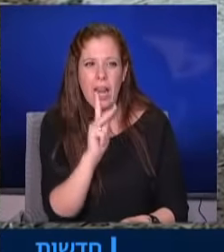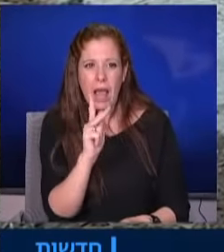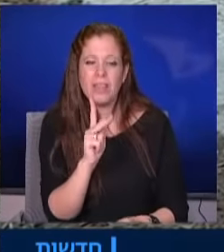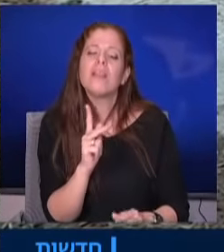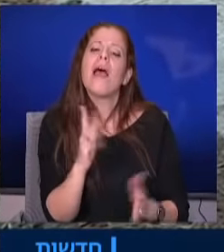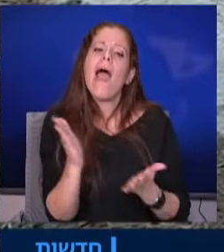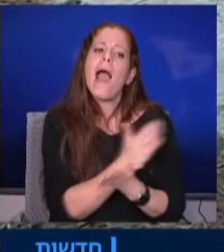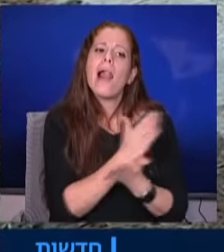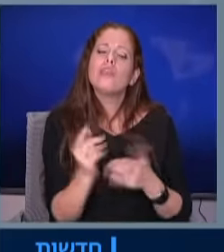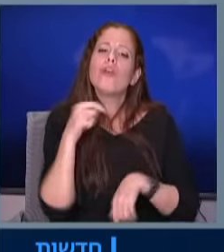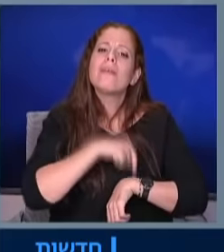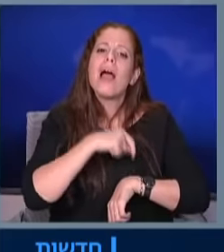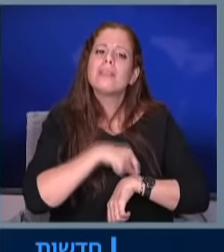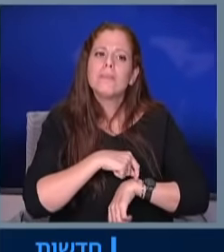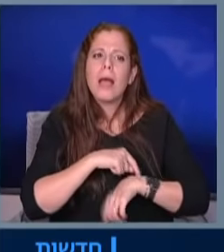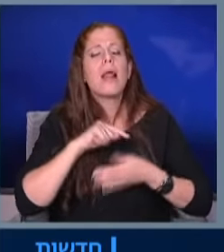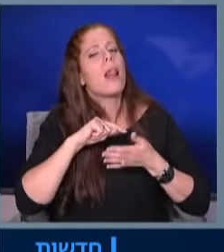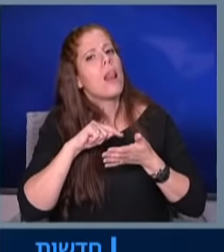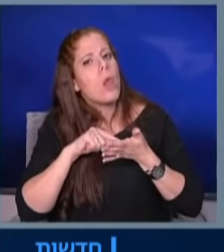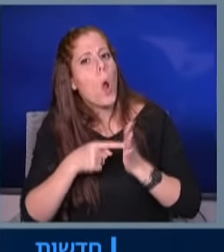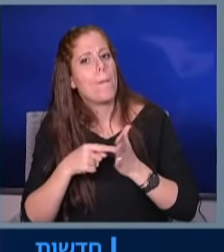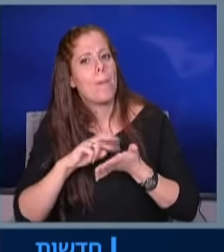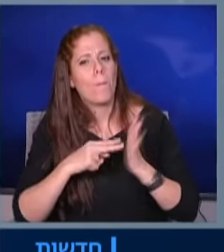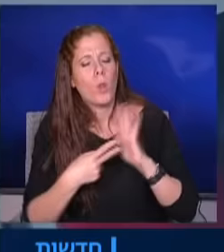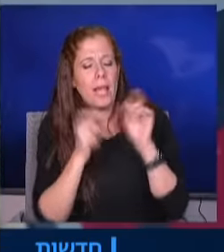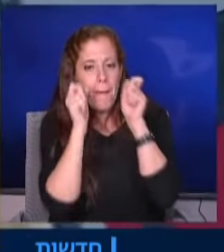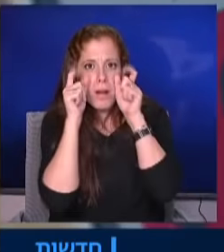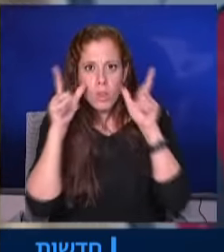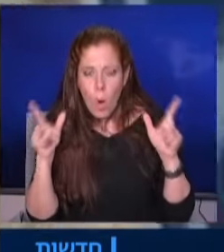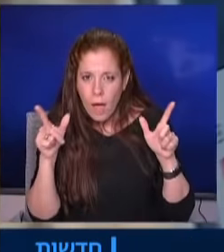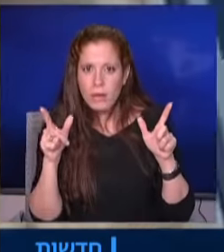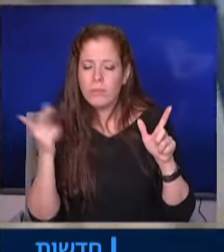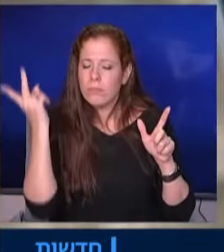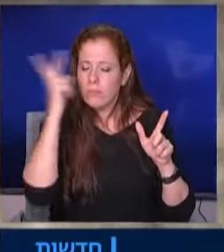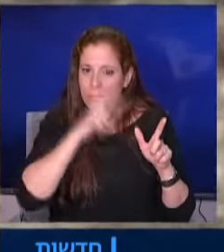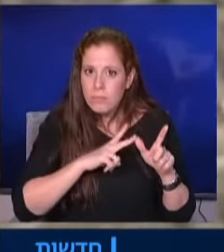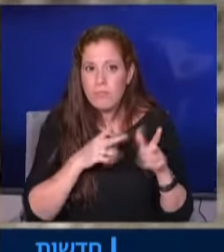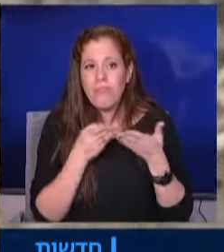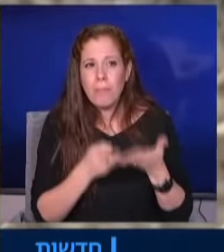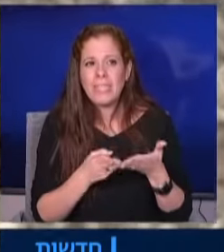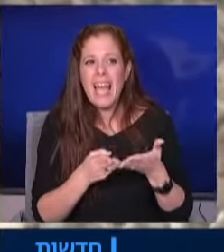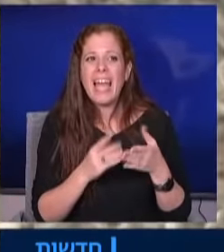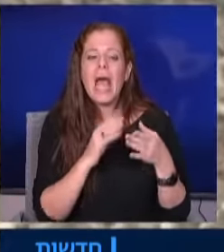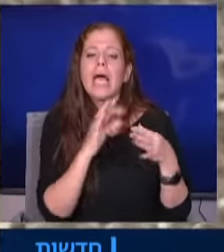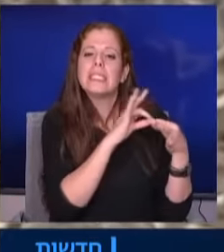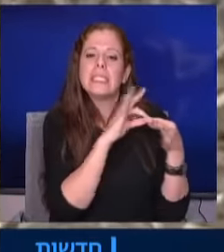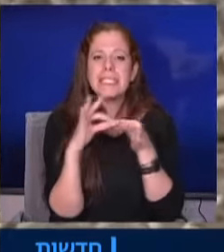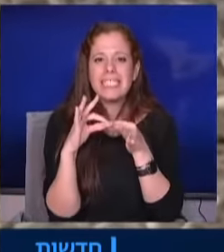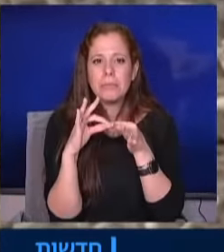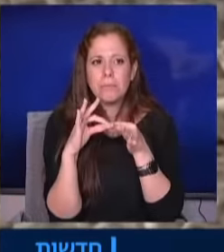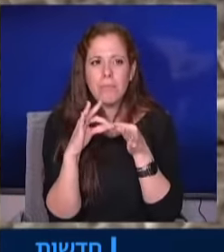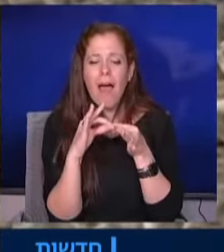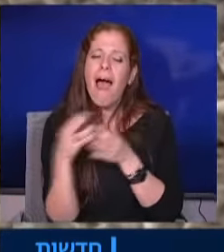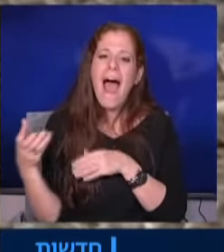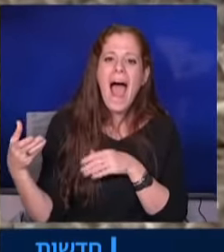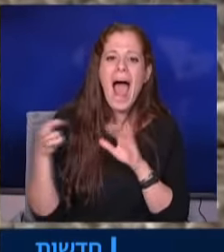החליט שהגיע הזמן לגרום לפוליטיקאים שלנו להתעורר, ובעזרת הסיסמה הכנסת עמי, הוא יוצר הד